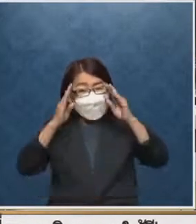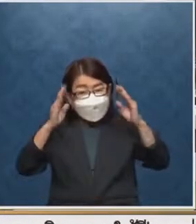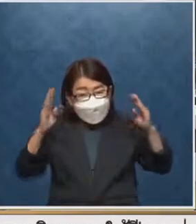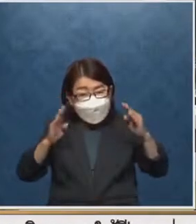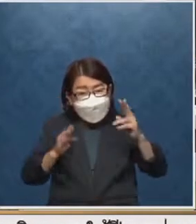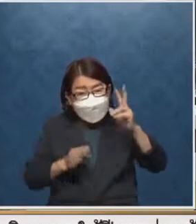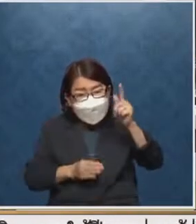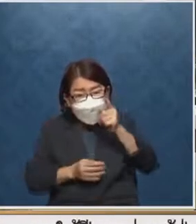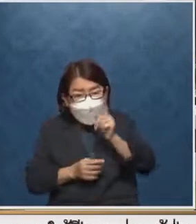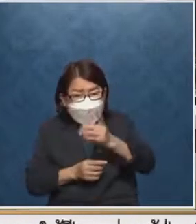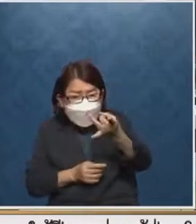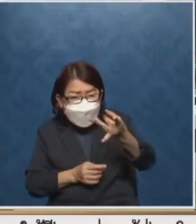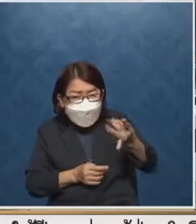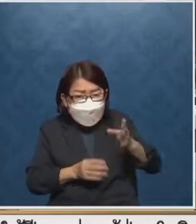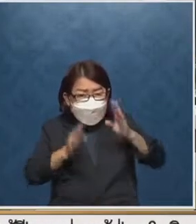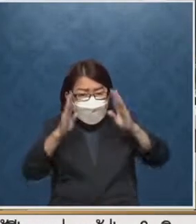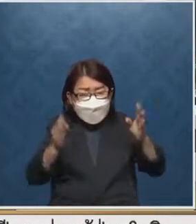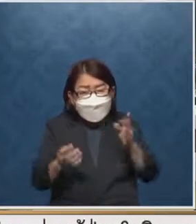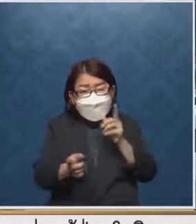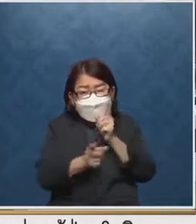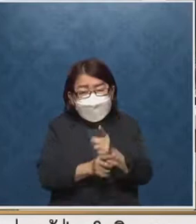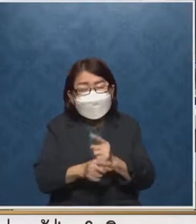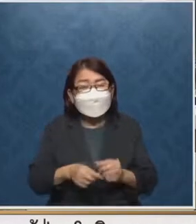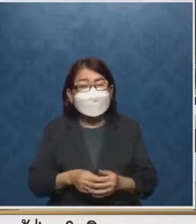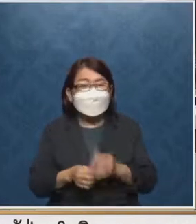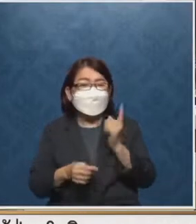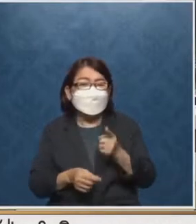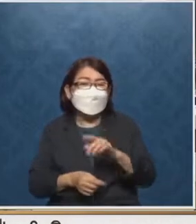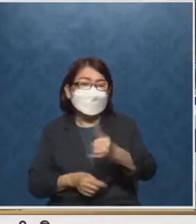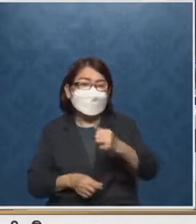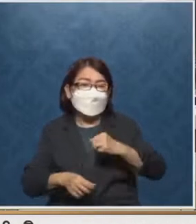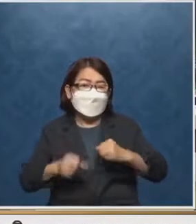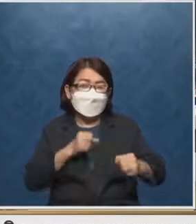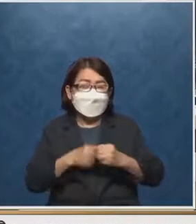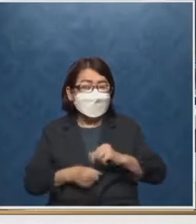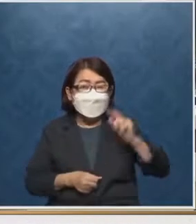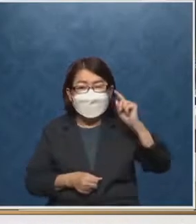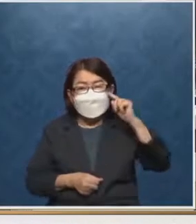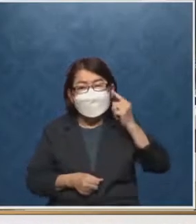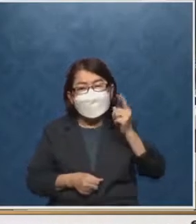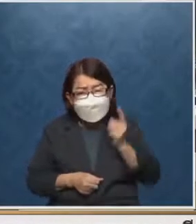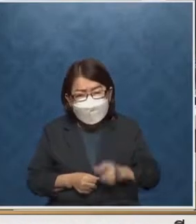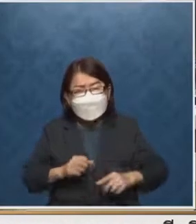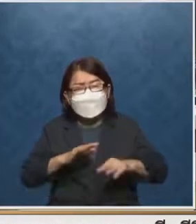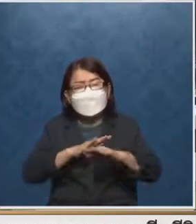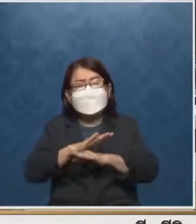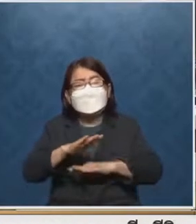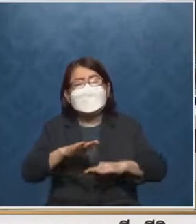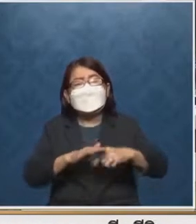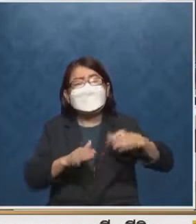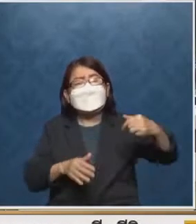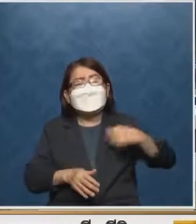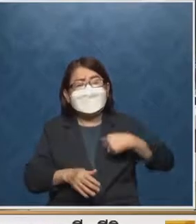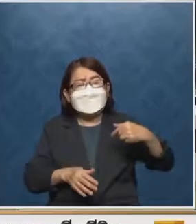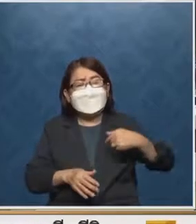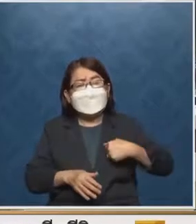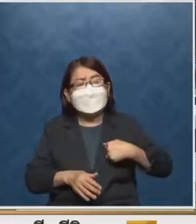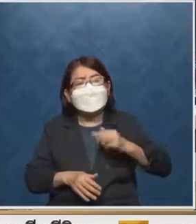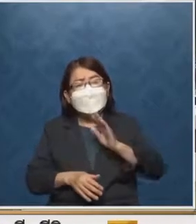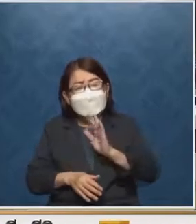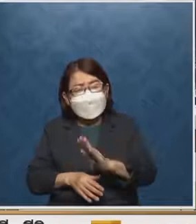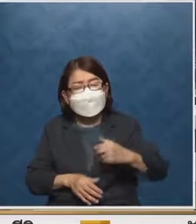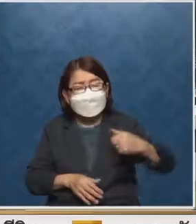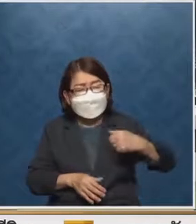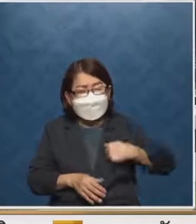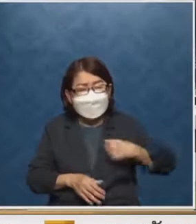บางทีเยาวชนเนี่ยก็ไม่สามารถจะรู้เท่าทันสื่อได้หากเราไม่ปูพื้นฐานของจิตใจของเยาวชนนะครับท่